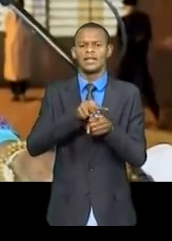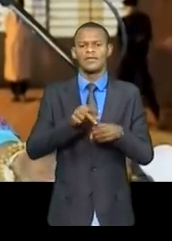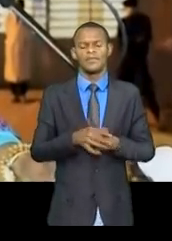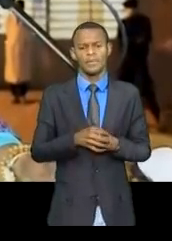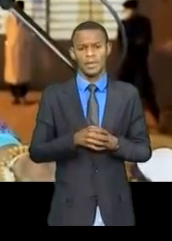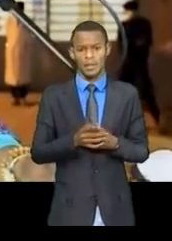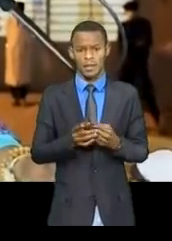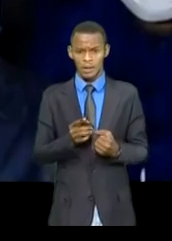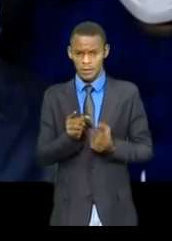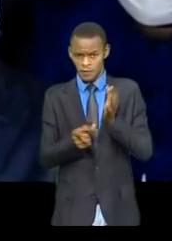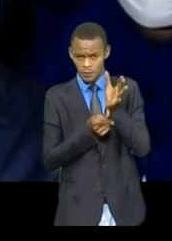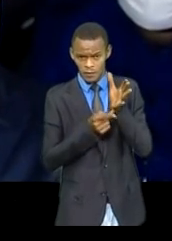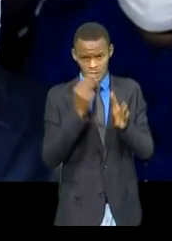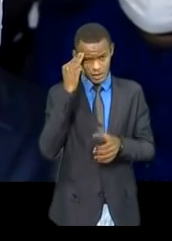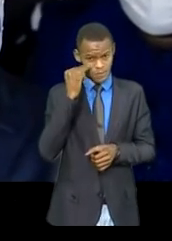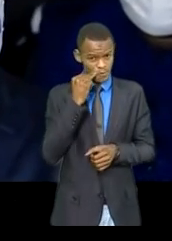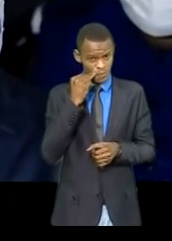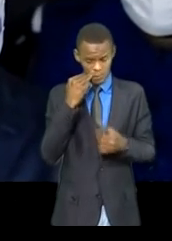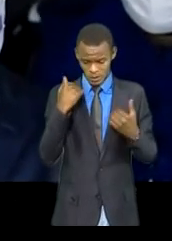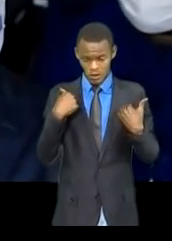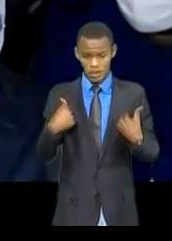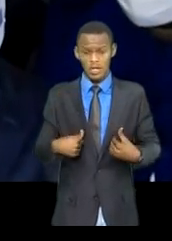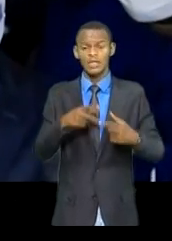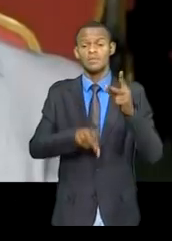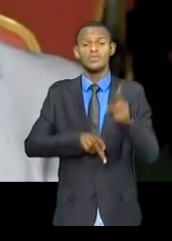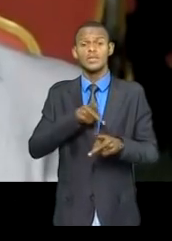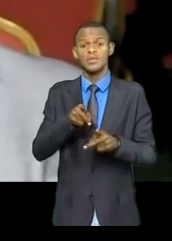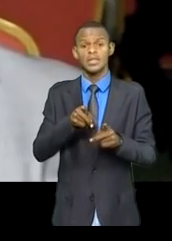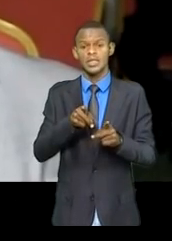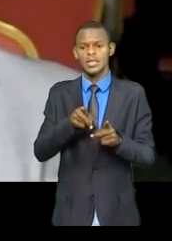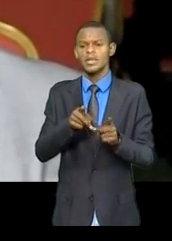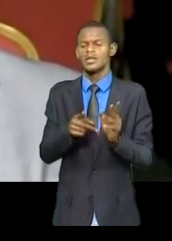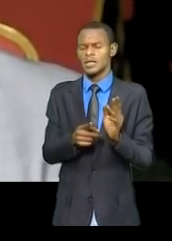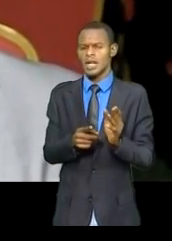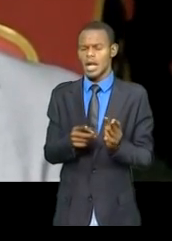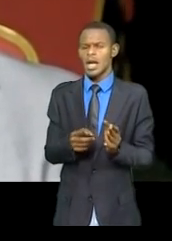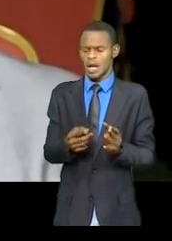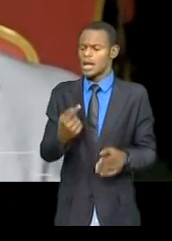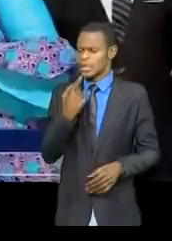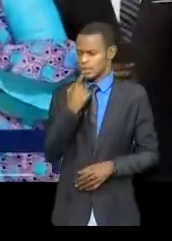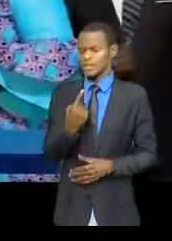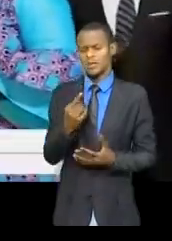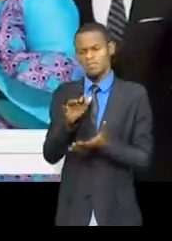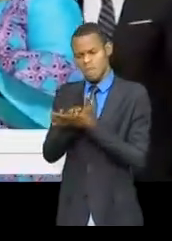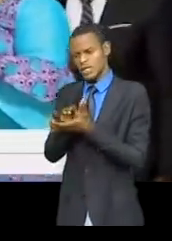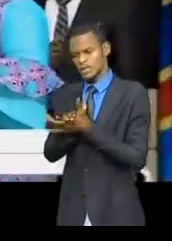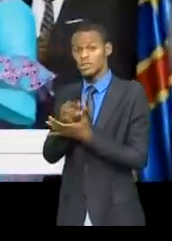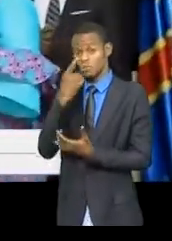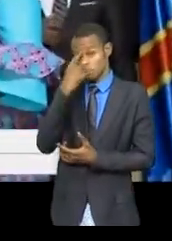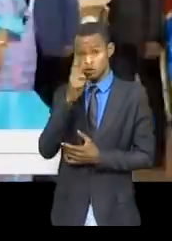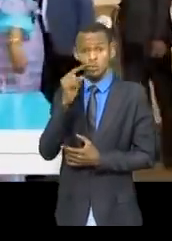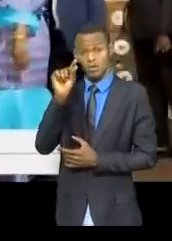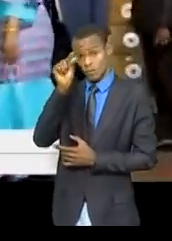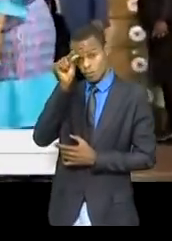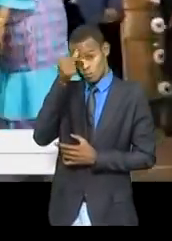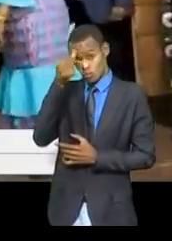Santé publique a, au nom du ministre Jean-Jacques Mbungani, salué le geste du gouvernement sud-coréen et a appelé